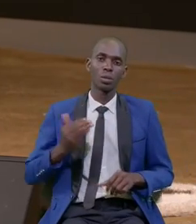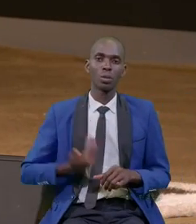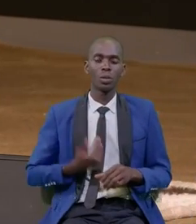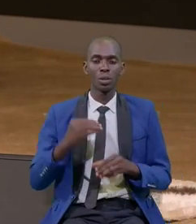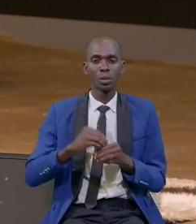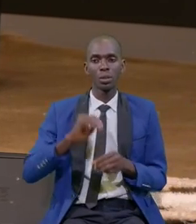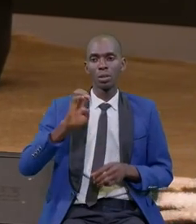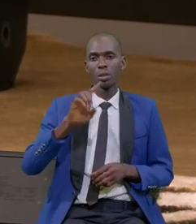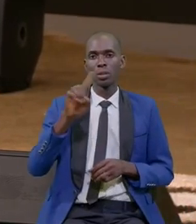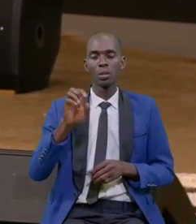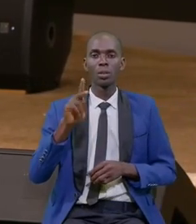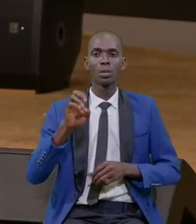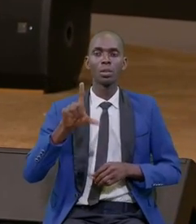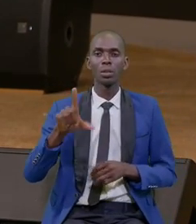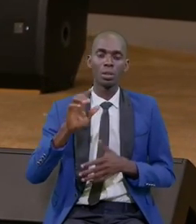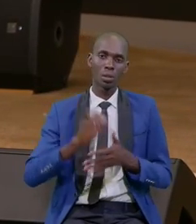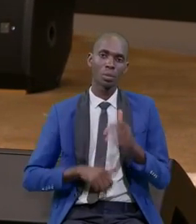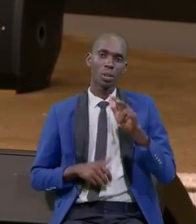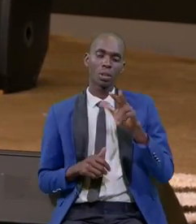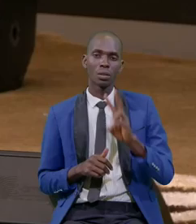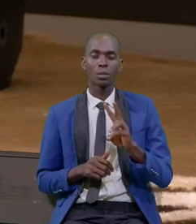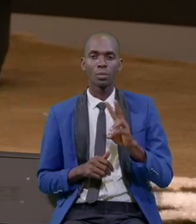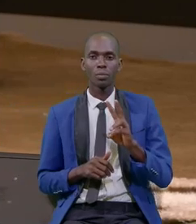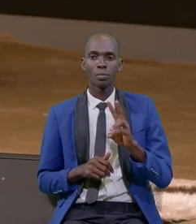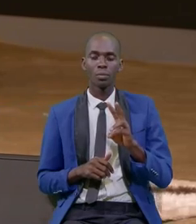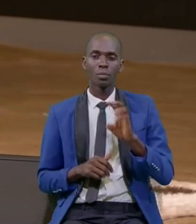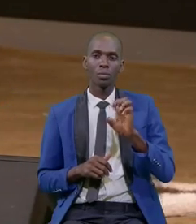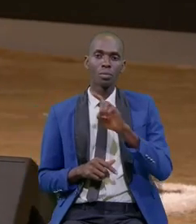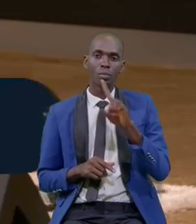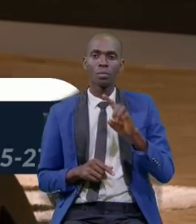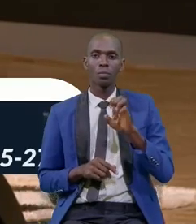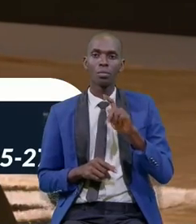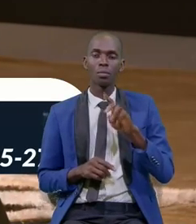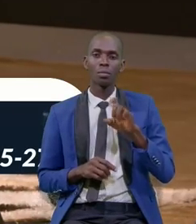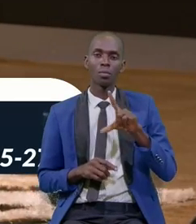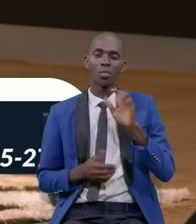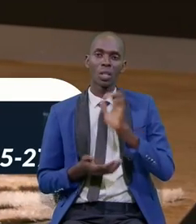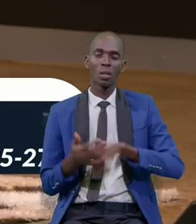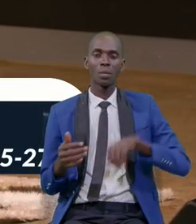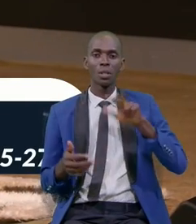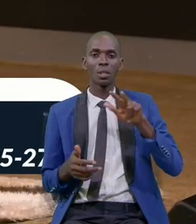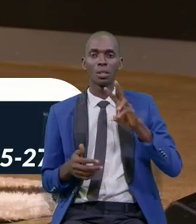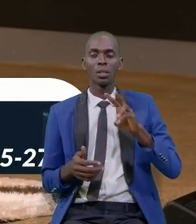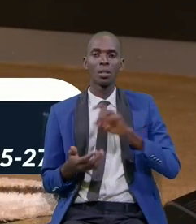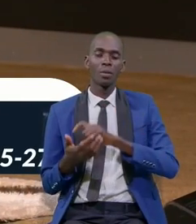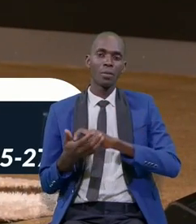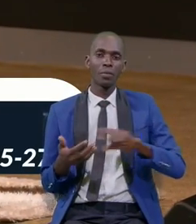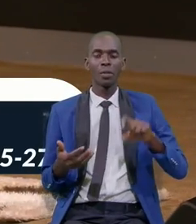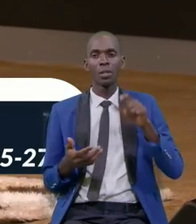Ézéchiel, chapitre 36. Nous lisons le verset Ézéchiel